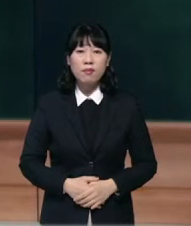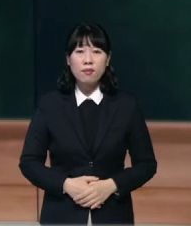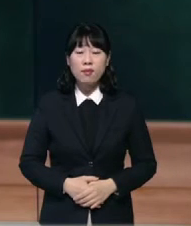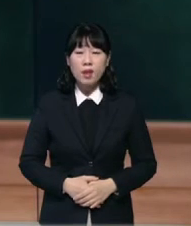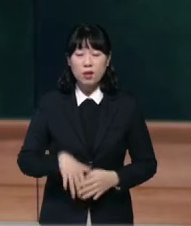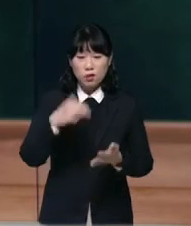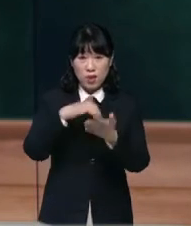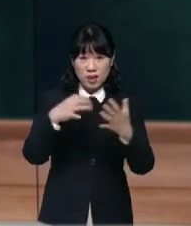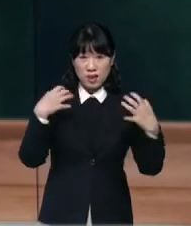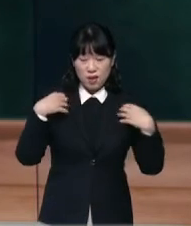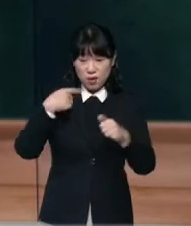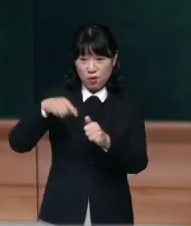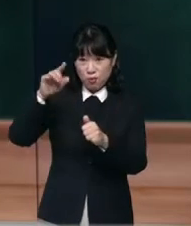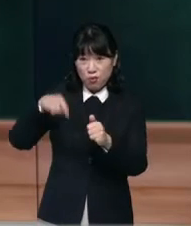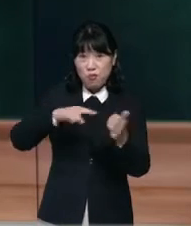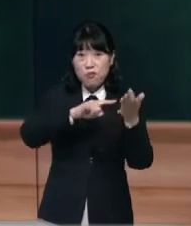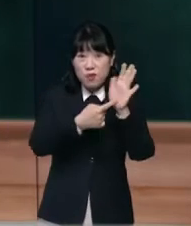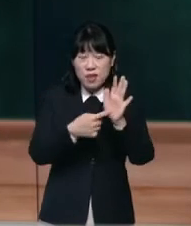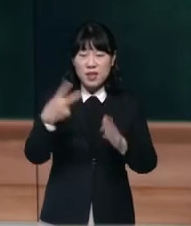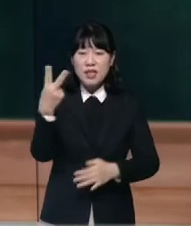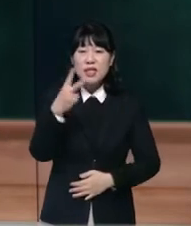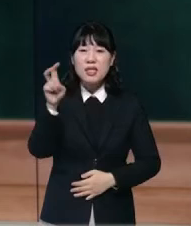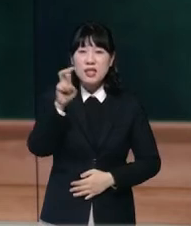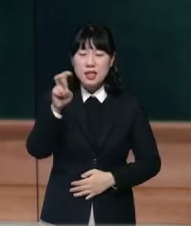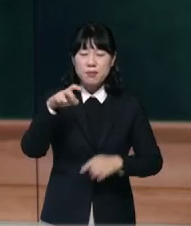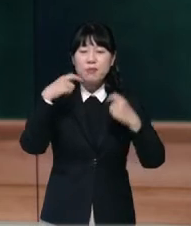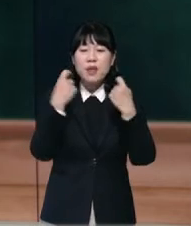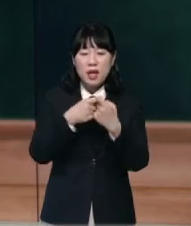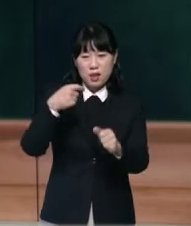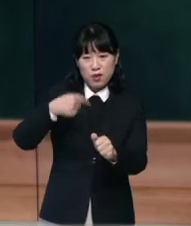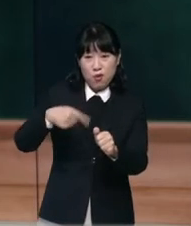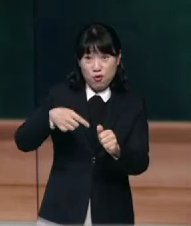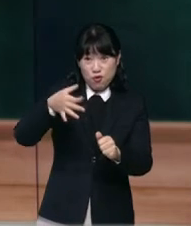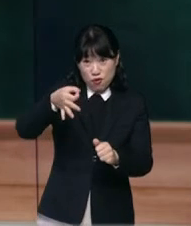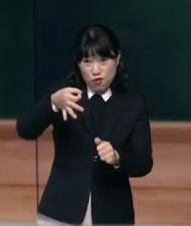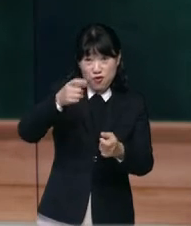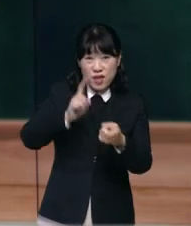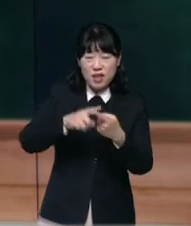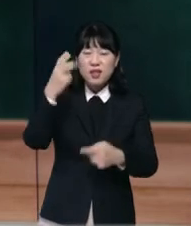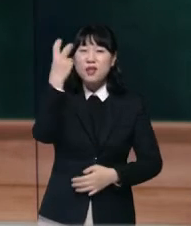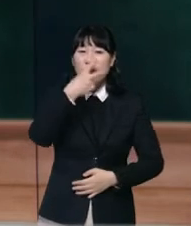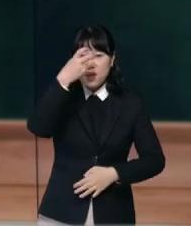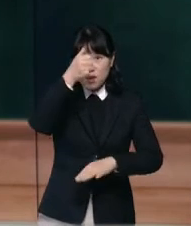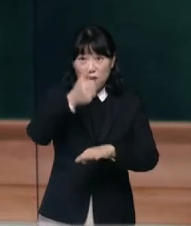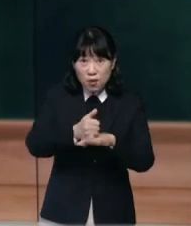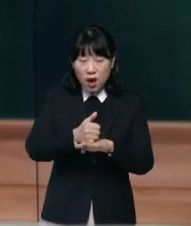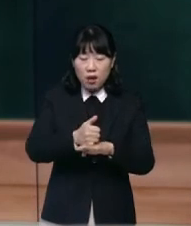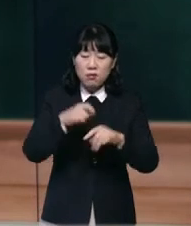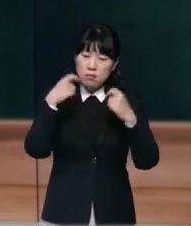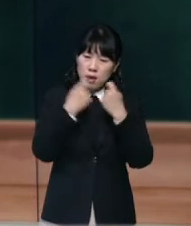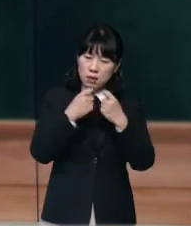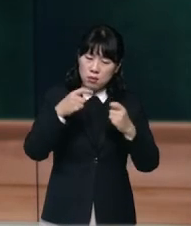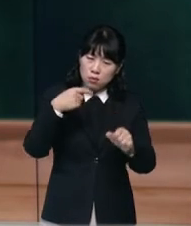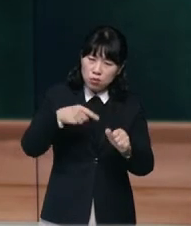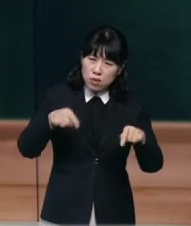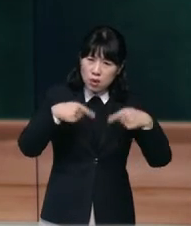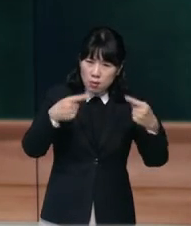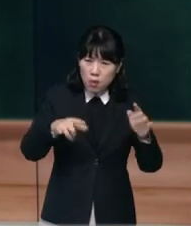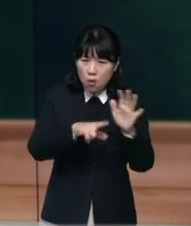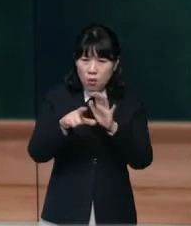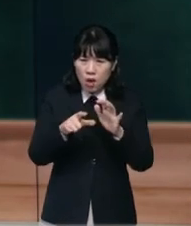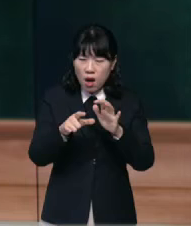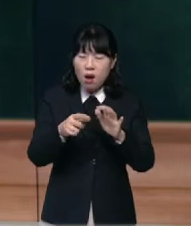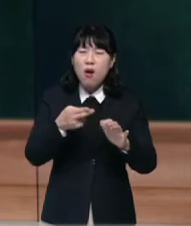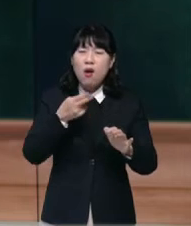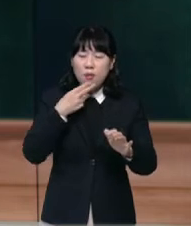통계청과 교육부가 발표한 2020년 사교육비 조사 결과입니다 사교육 차별 이 코로나 인구가 없었던